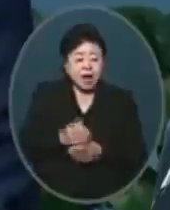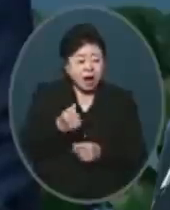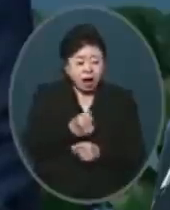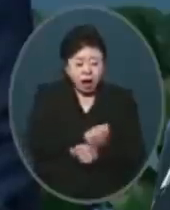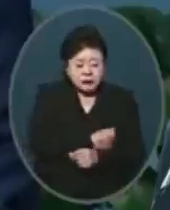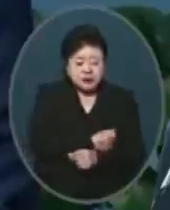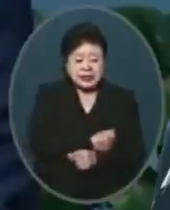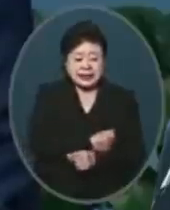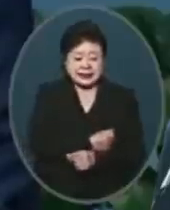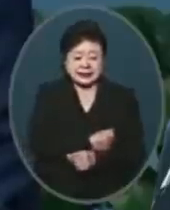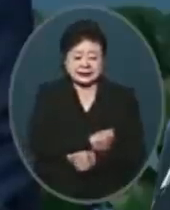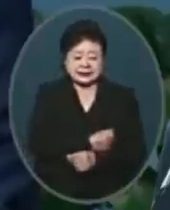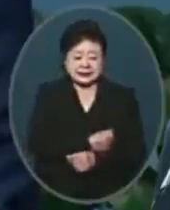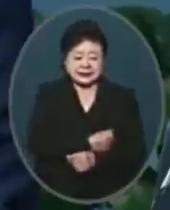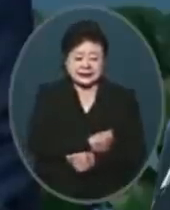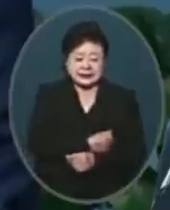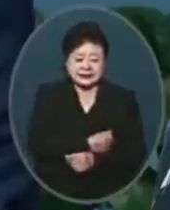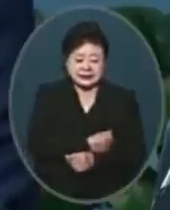엄청난